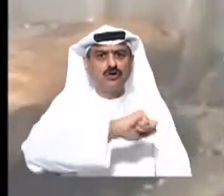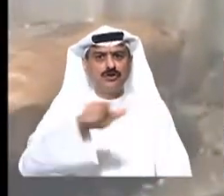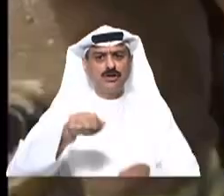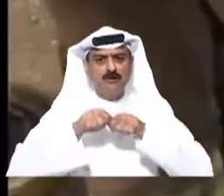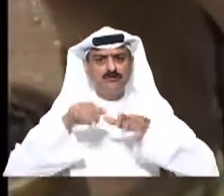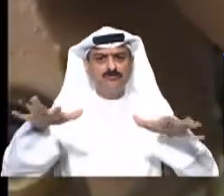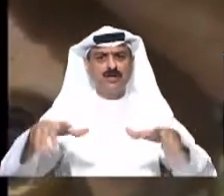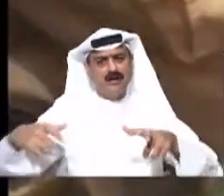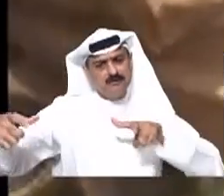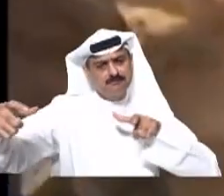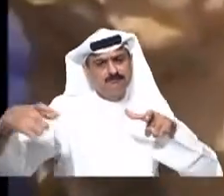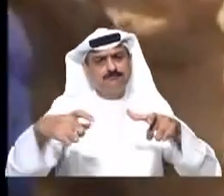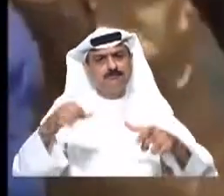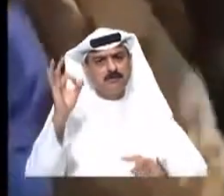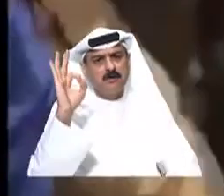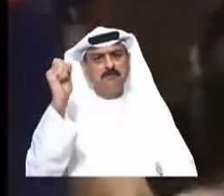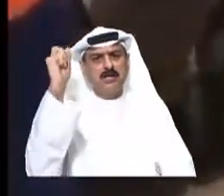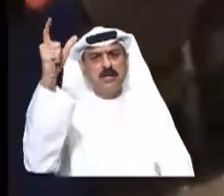على انتشاره.